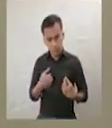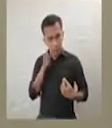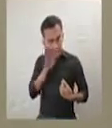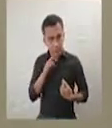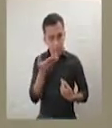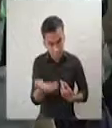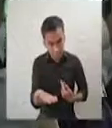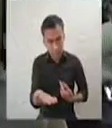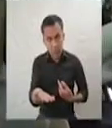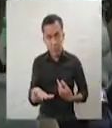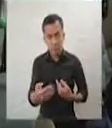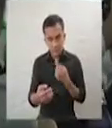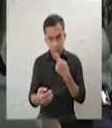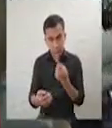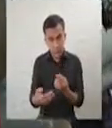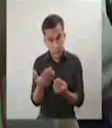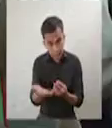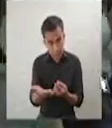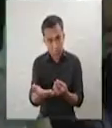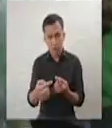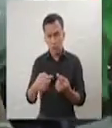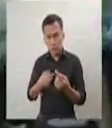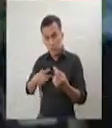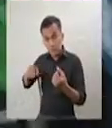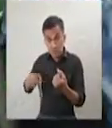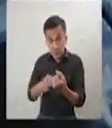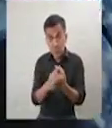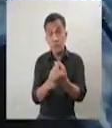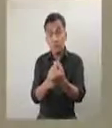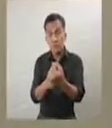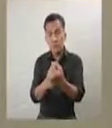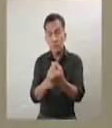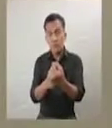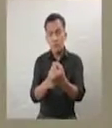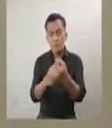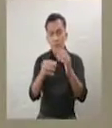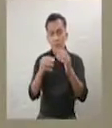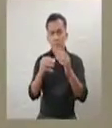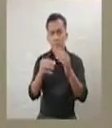ito po ang masasabi ko. I am in support for the